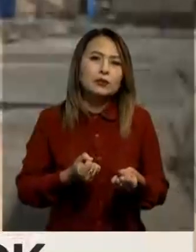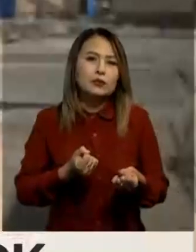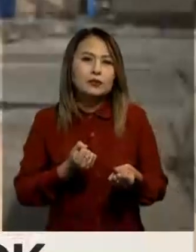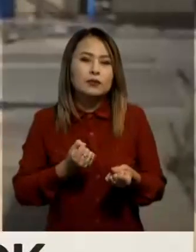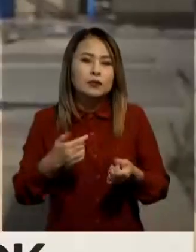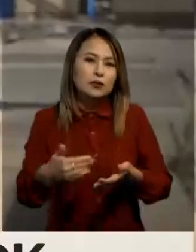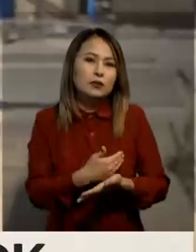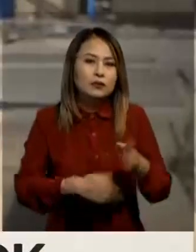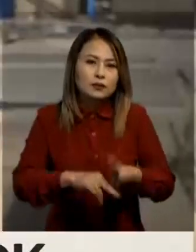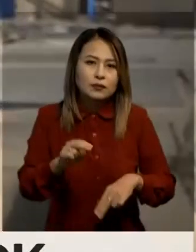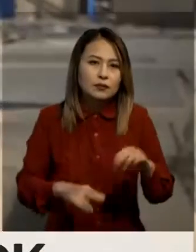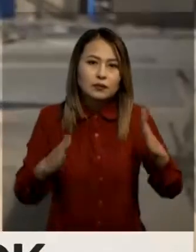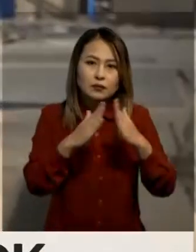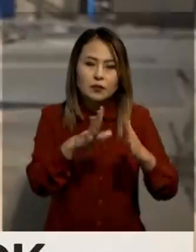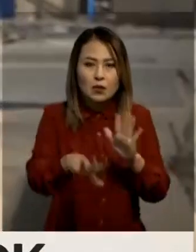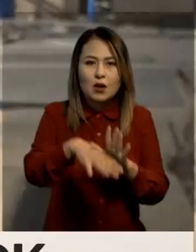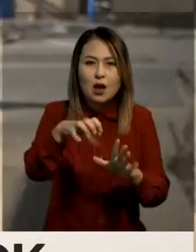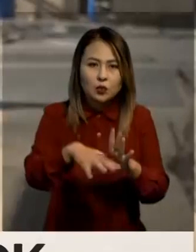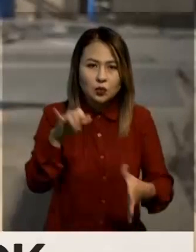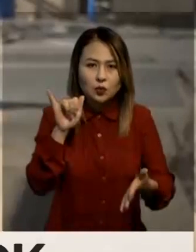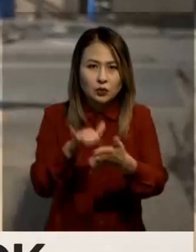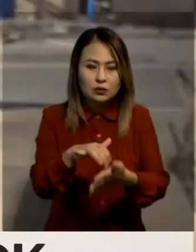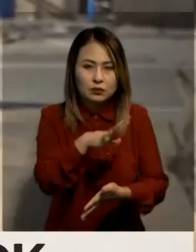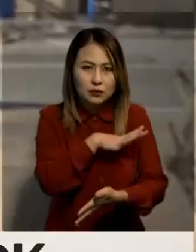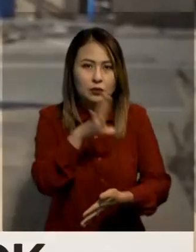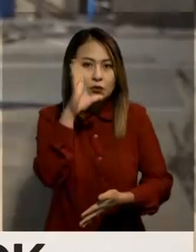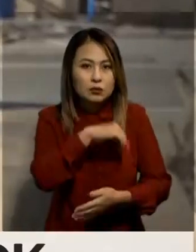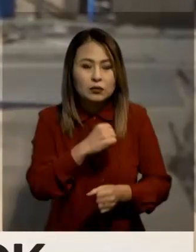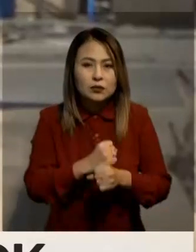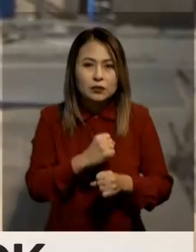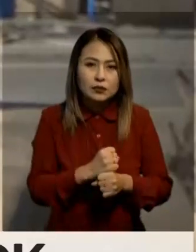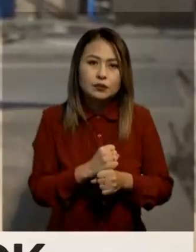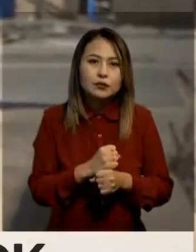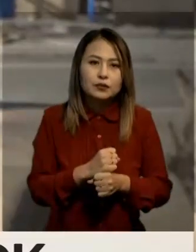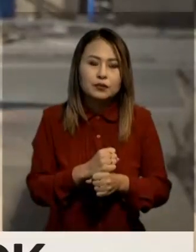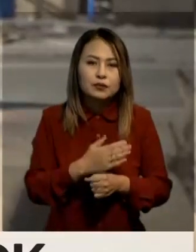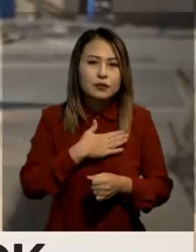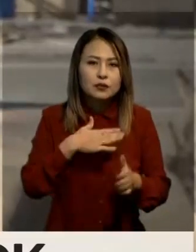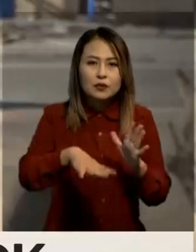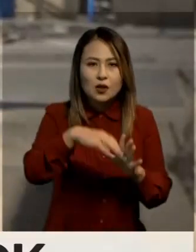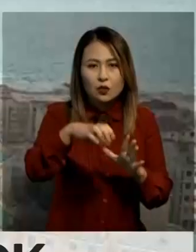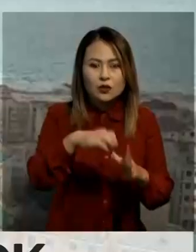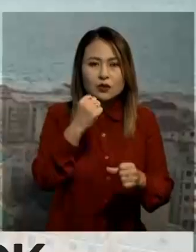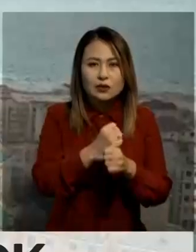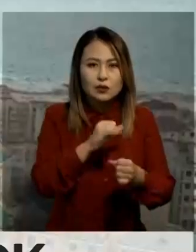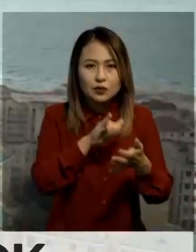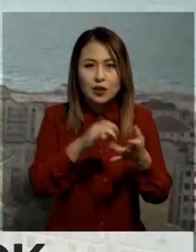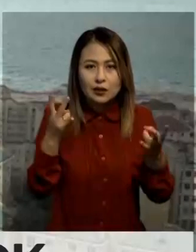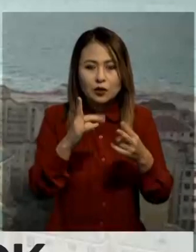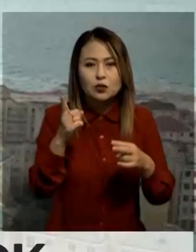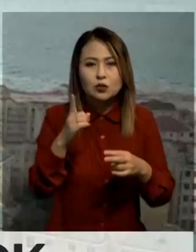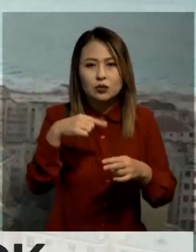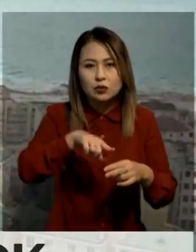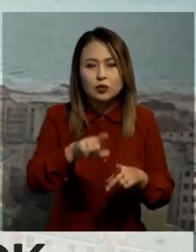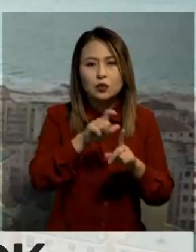мына жаңадан салынған үйлерге насос қойған болу керек, сол сорып алатын шығар. Себебі біздің жаққа насос салу керек сияқты. Тұрғындар сөзінің жаны